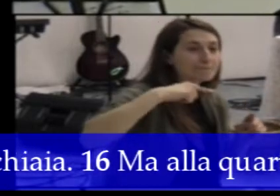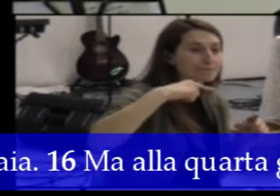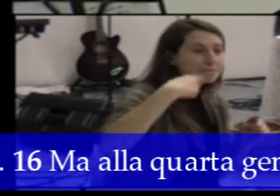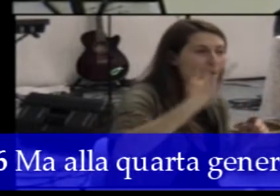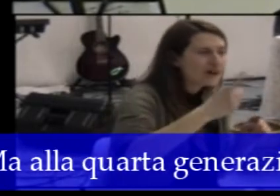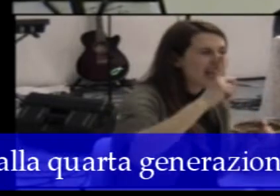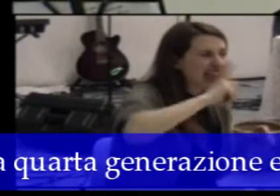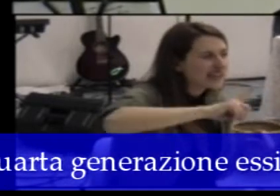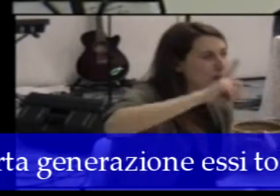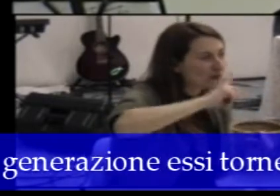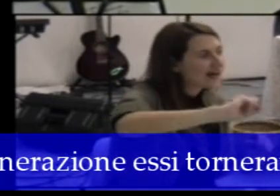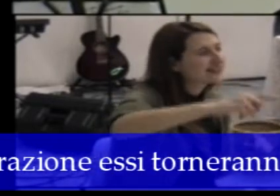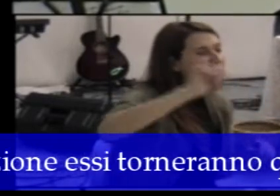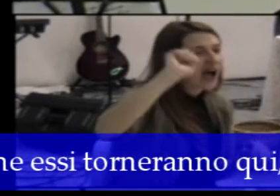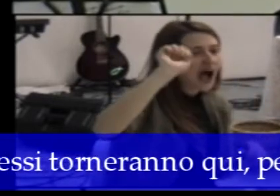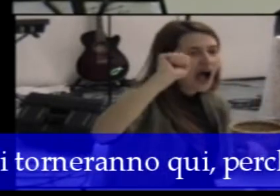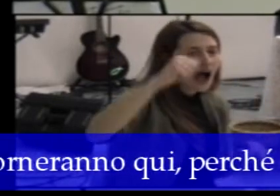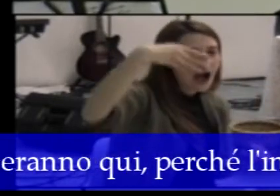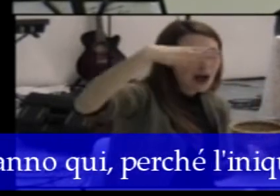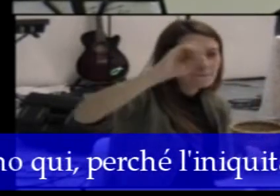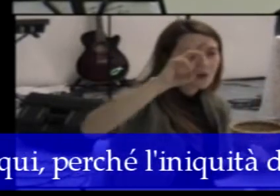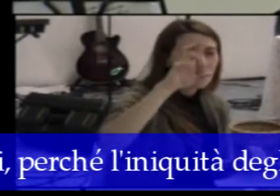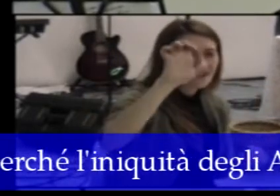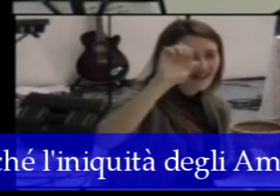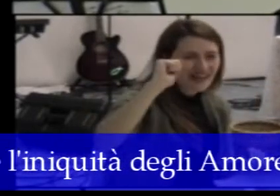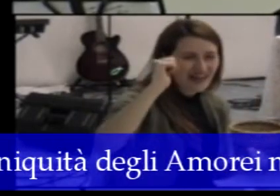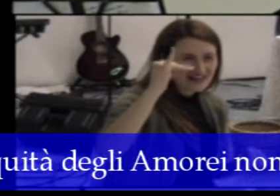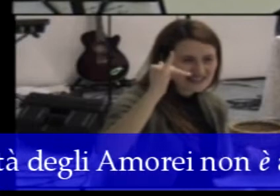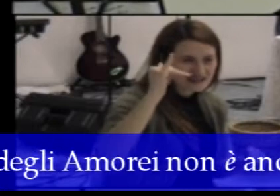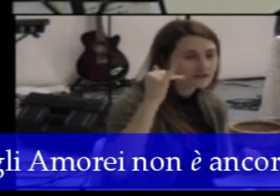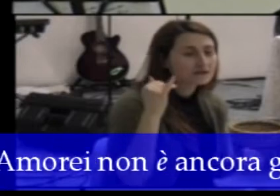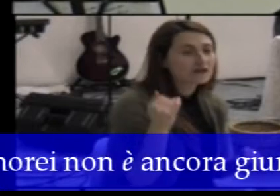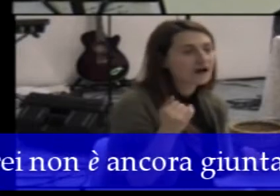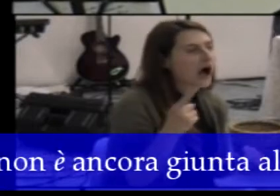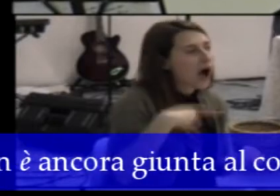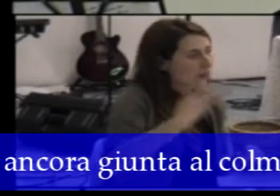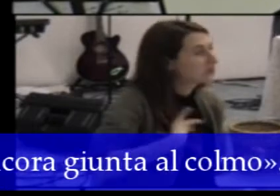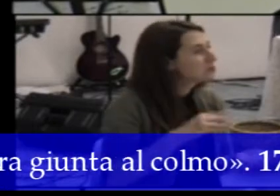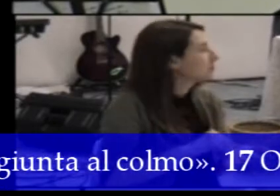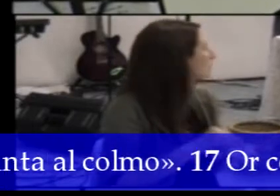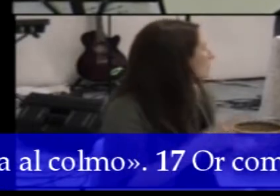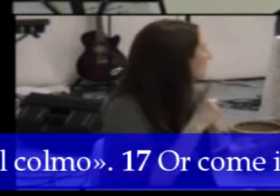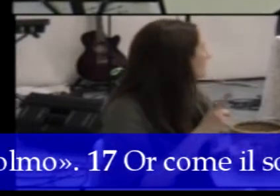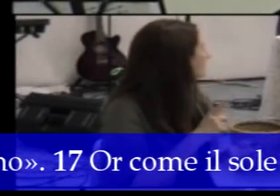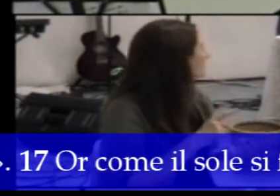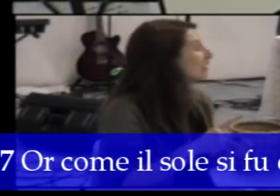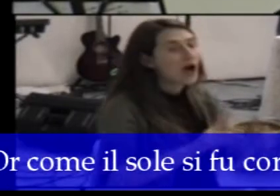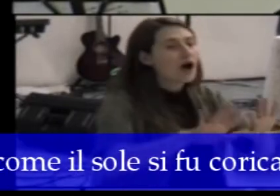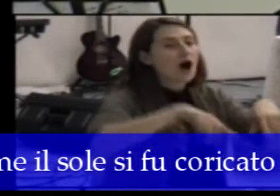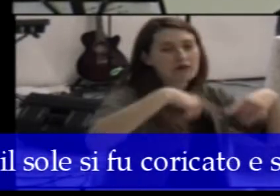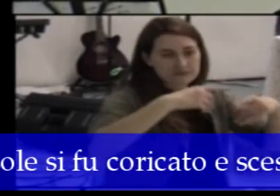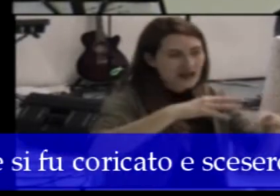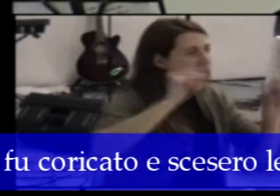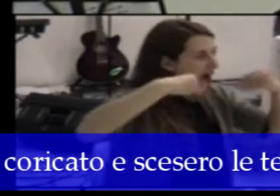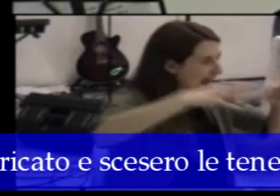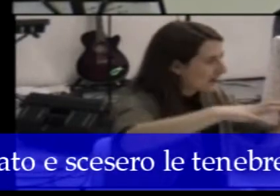è ancora giunta al colmo. Or, come il sole si fu coricato e scesero le tenebre, ecco una fornace fumante